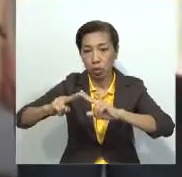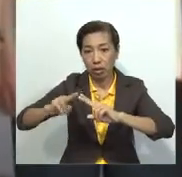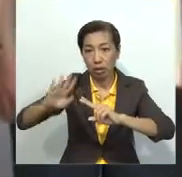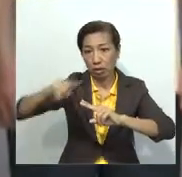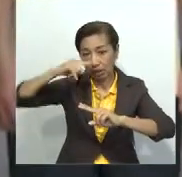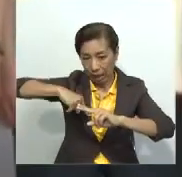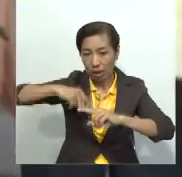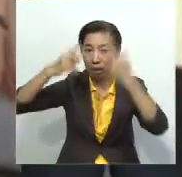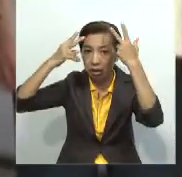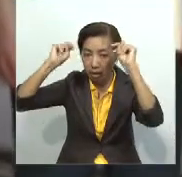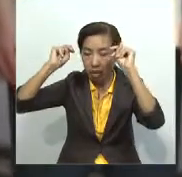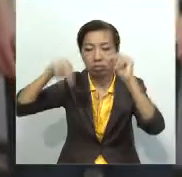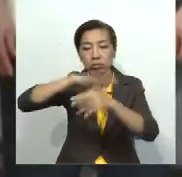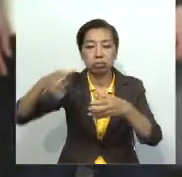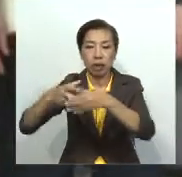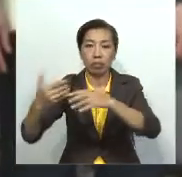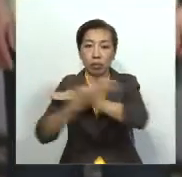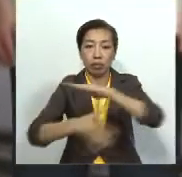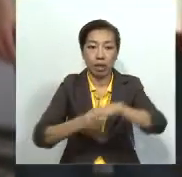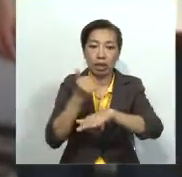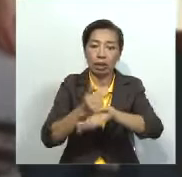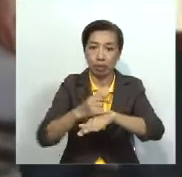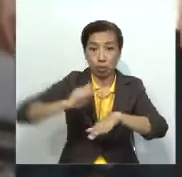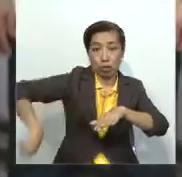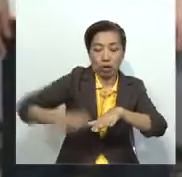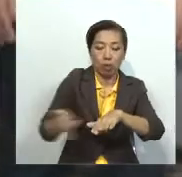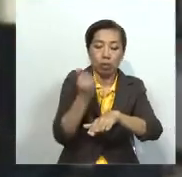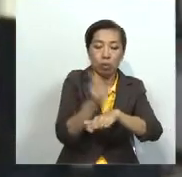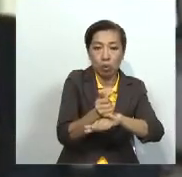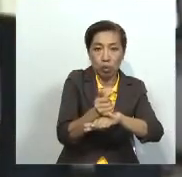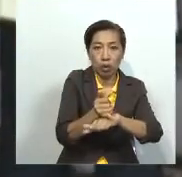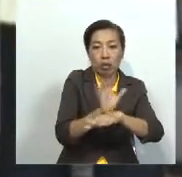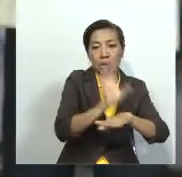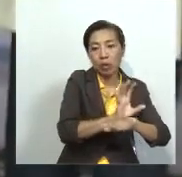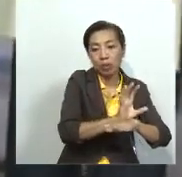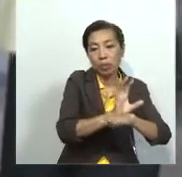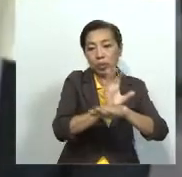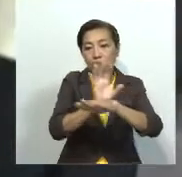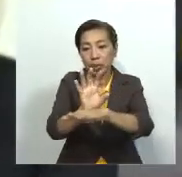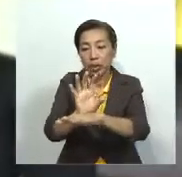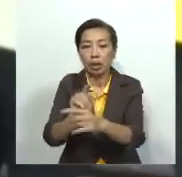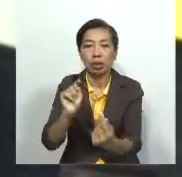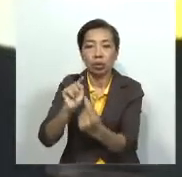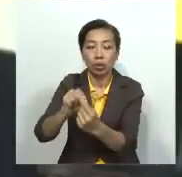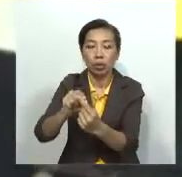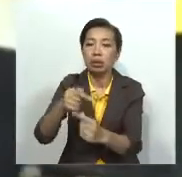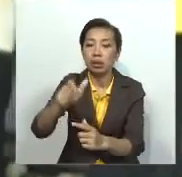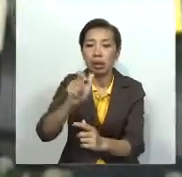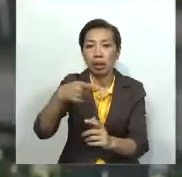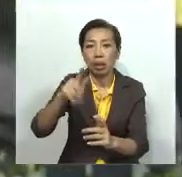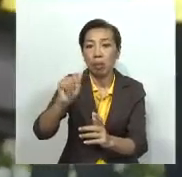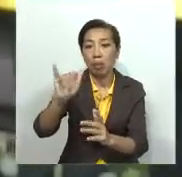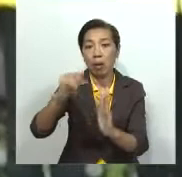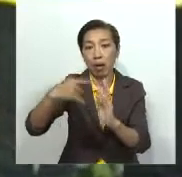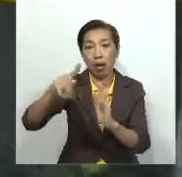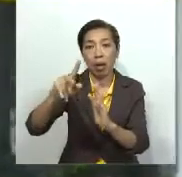คณะได้เดินทางโดยรถไฟขบวนพิเศษจากสถานีรถไฟด่านพรมแดนบ้านคลองลึกไปยังสถานีปอยเปตซึ่งมีระยะทางประมาณ2กิโล